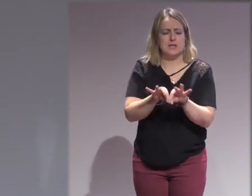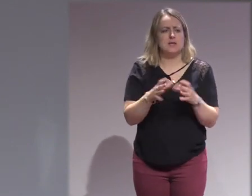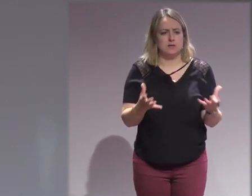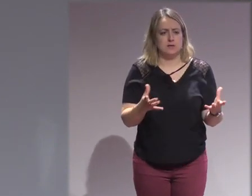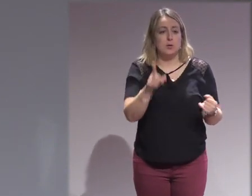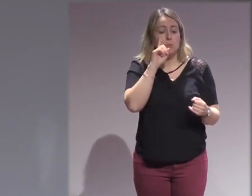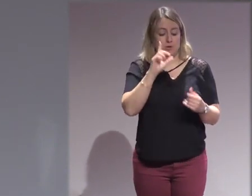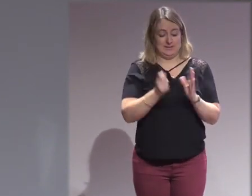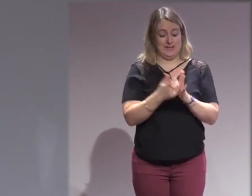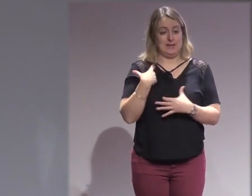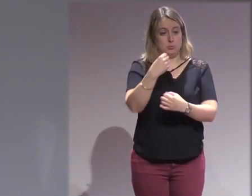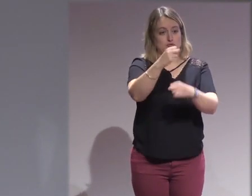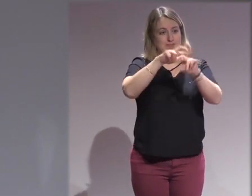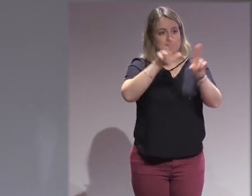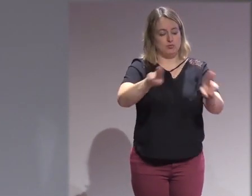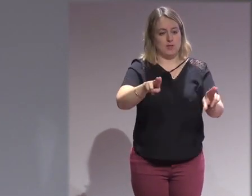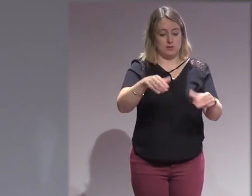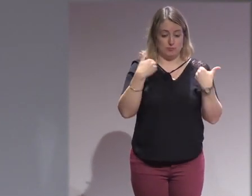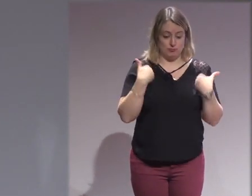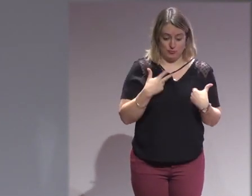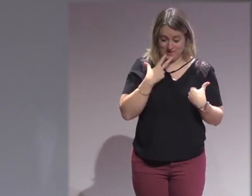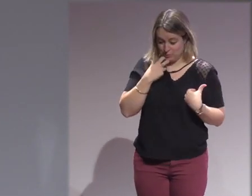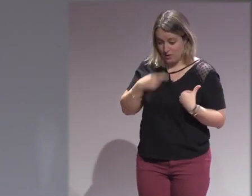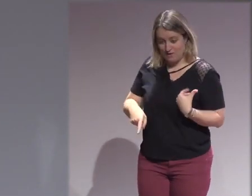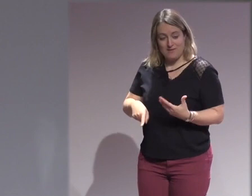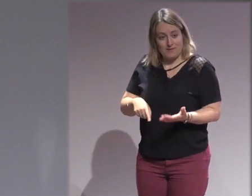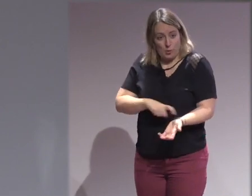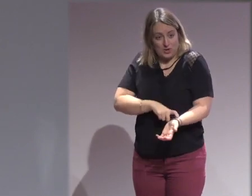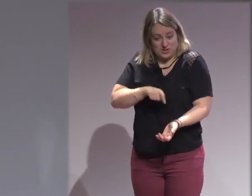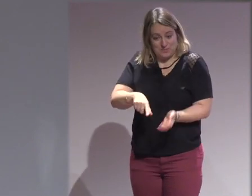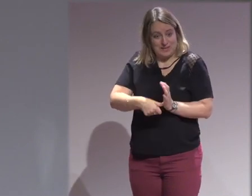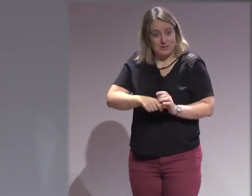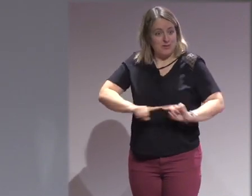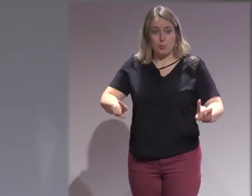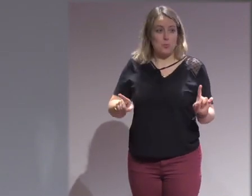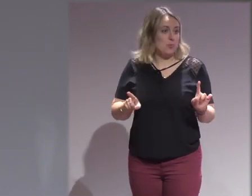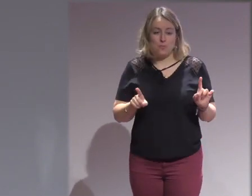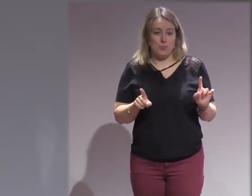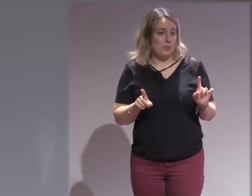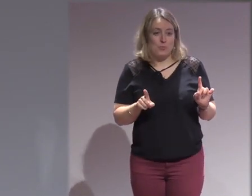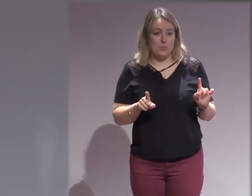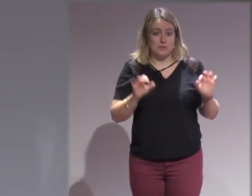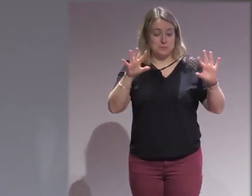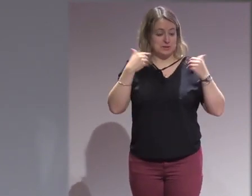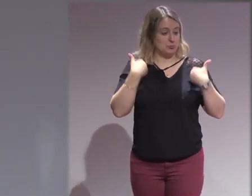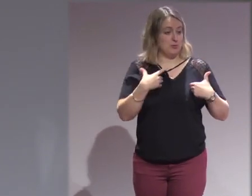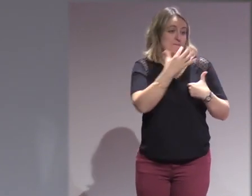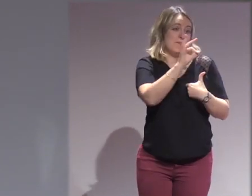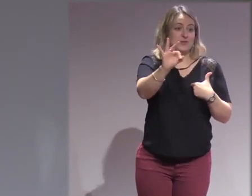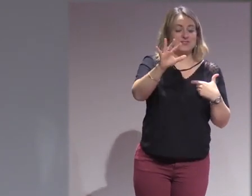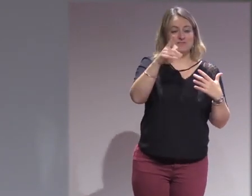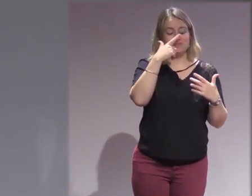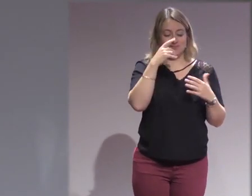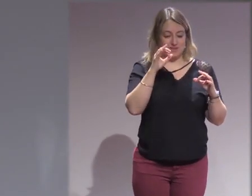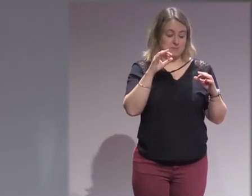vous êtes adopté à l'international, vous n'avez pas la citoyenneté de votre pays d'origine. Et donc, vous êtes voilà, comme si vous étiez une Française qui, sans